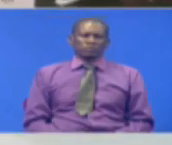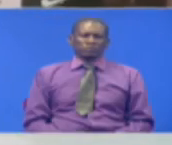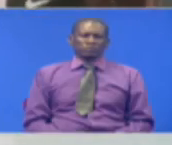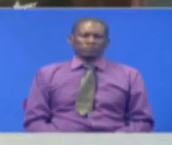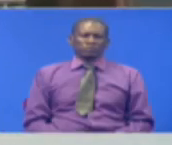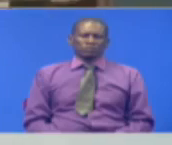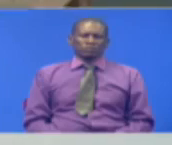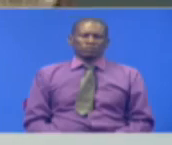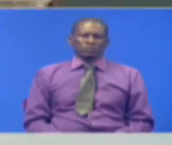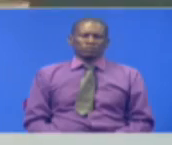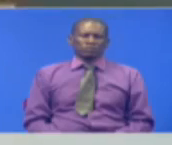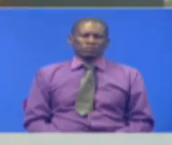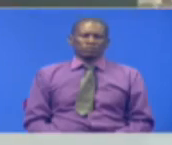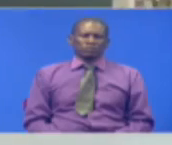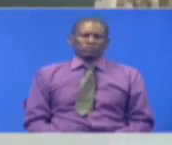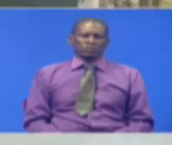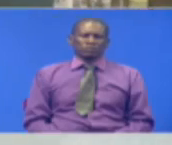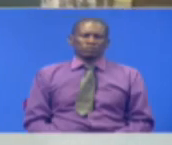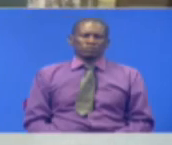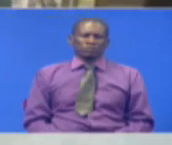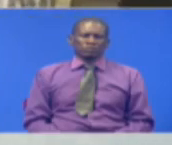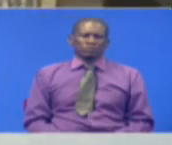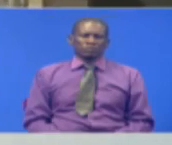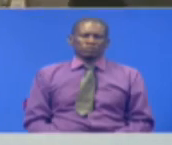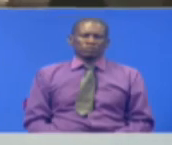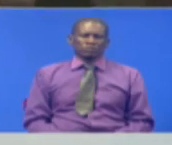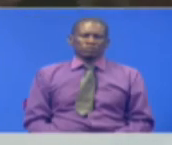here. Here he comes. And